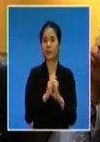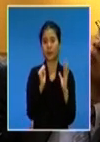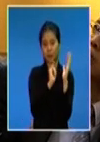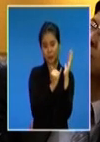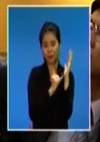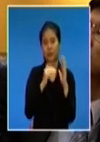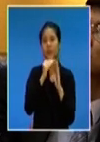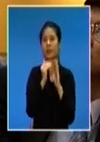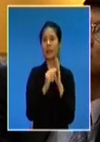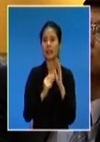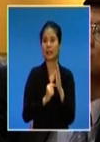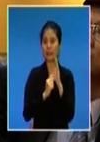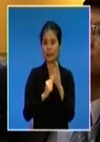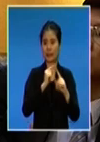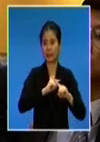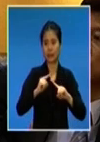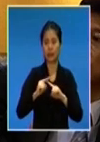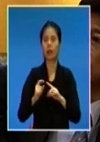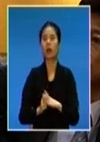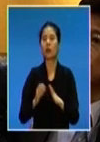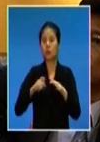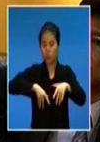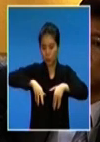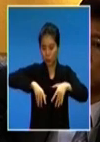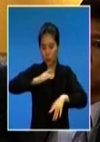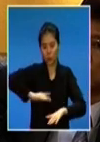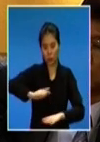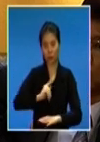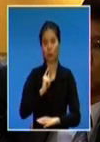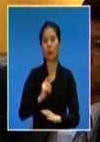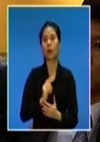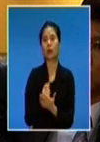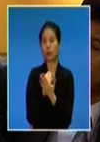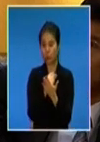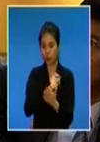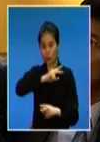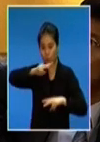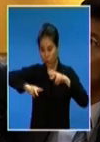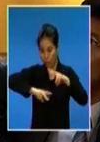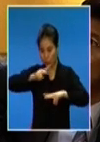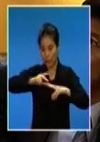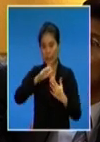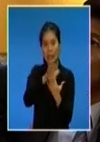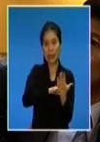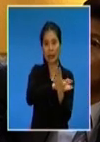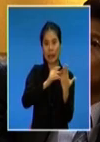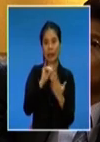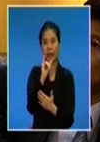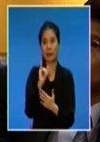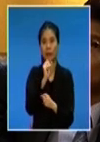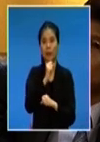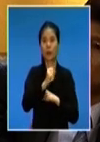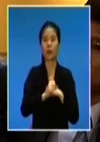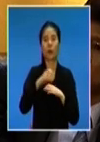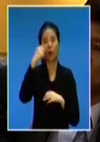อมาเนี่ยท้องถิ่นเองเนี่ยจะต้องช่วยกันดูแล้วก็เราเสนอกันเป็นยุทธการในช่วง7วันอันตรายว่าให้ท้